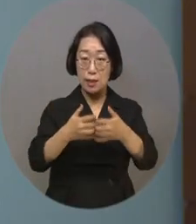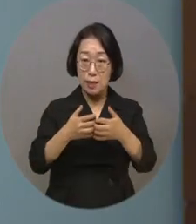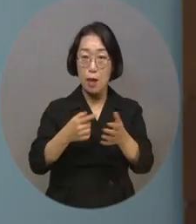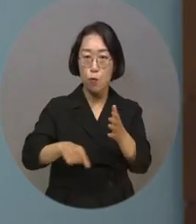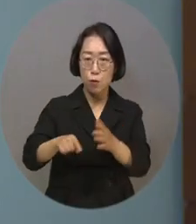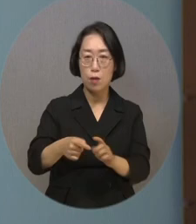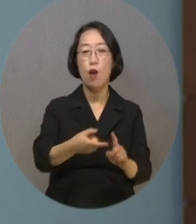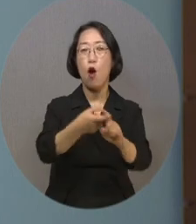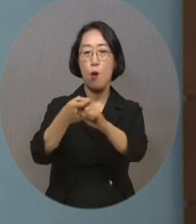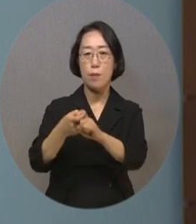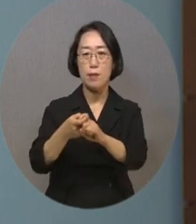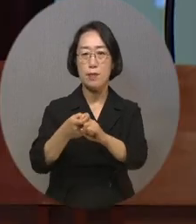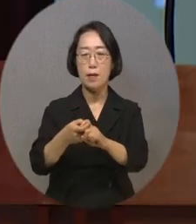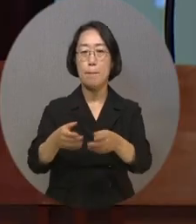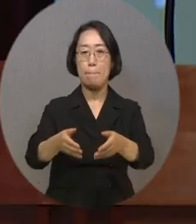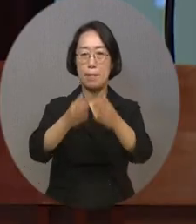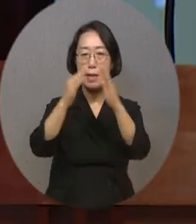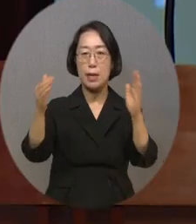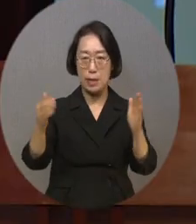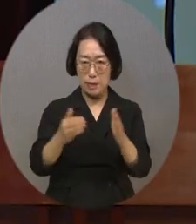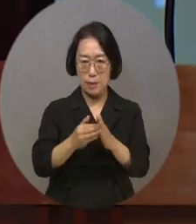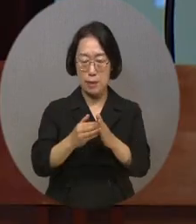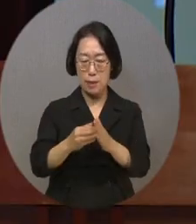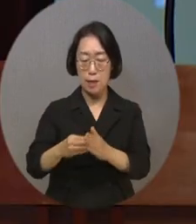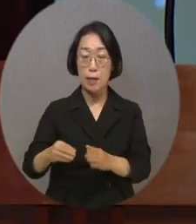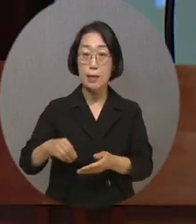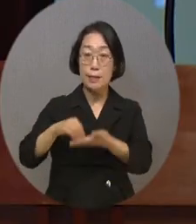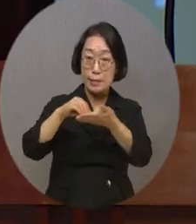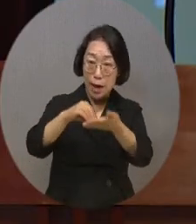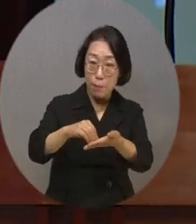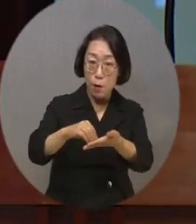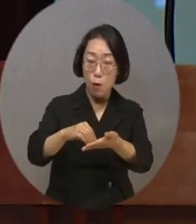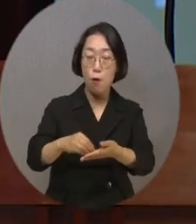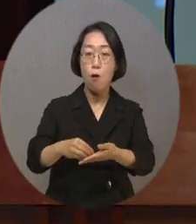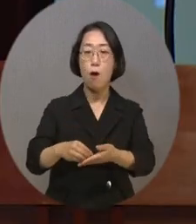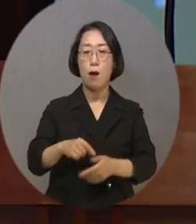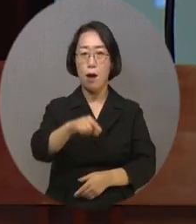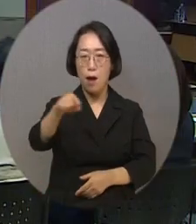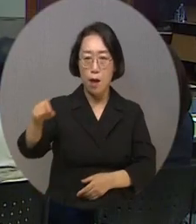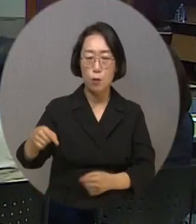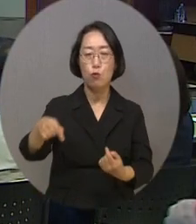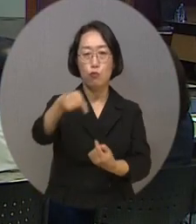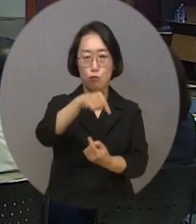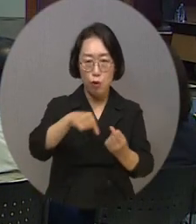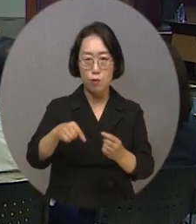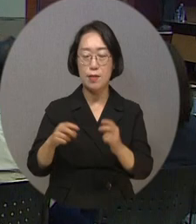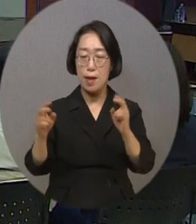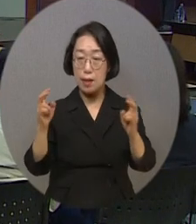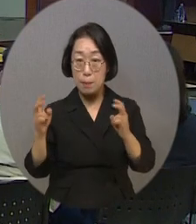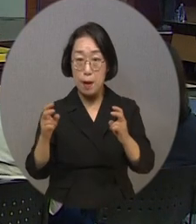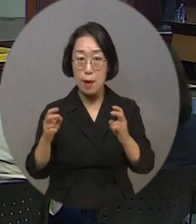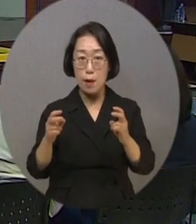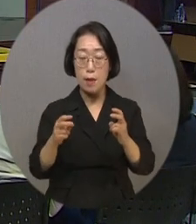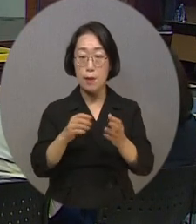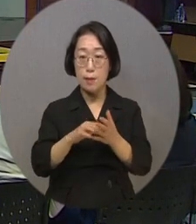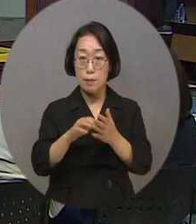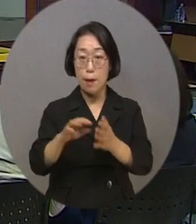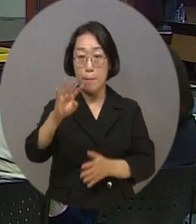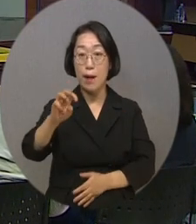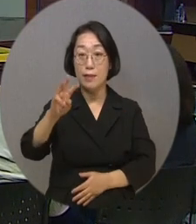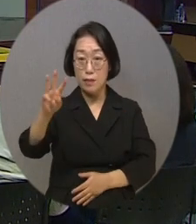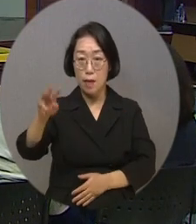협의체도 출범했습니다. 협의체에 참여한 키오스크 개발사, 제조사, 운영사 등 총 43개의 기업은